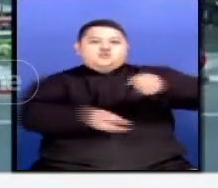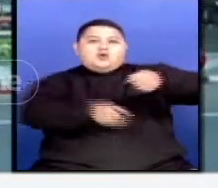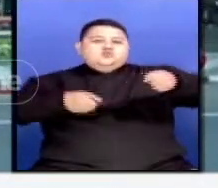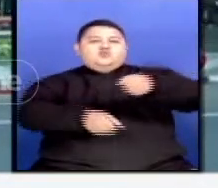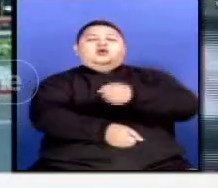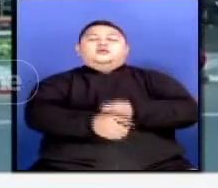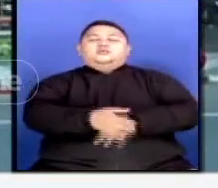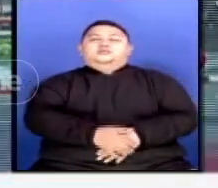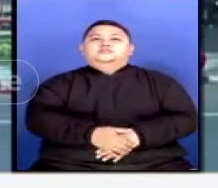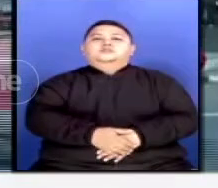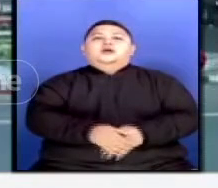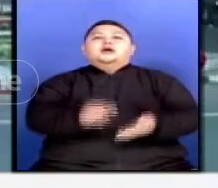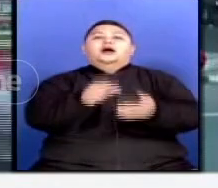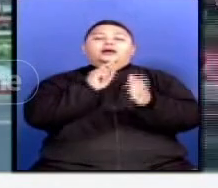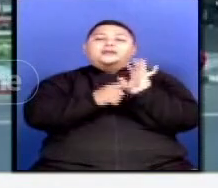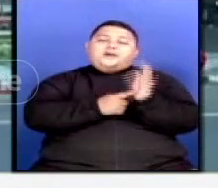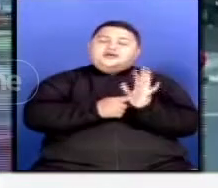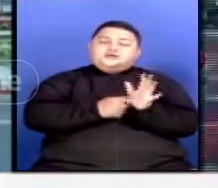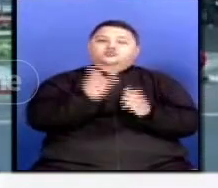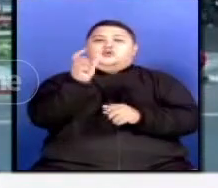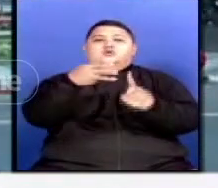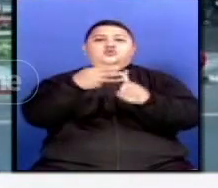mahasiswa Ubaya ini